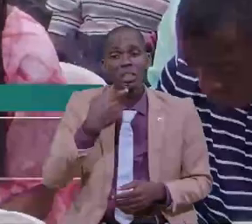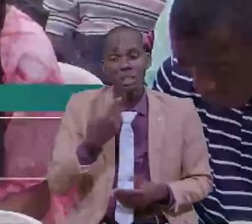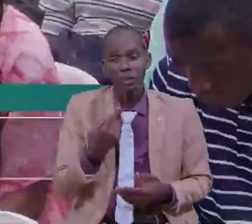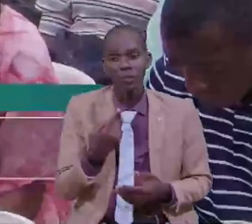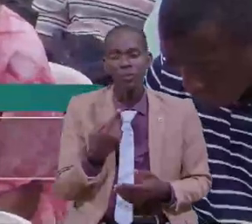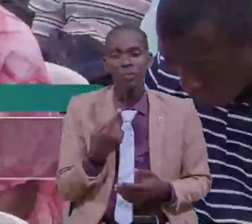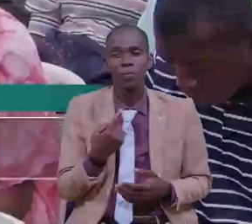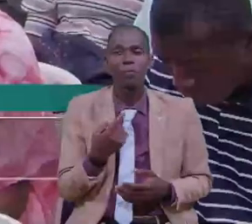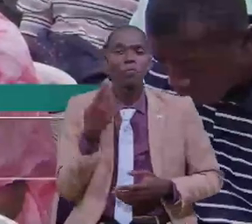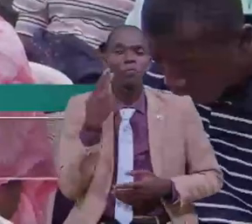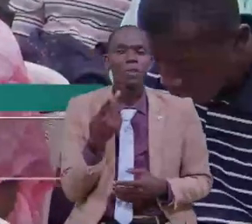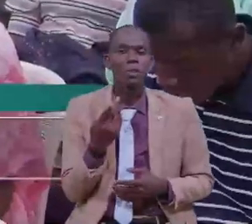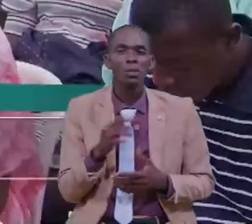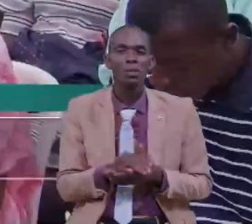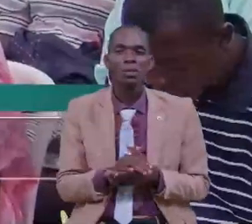ce que nous disons,